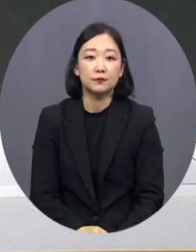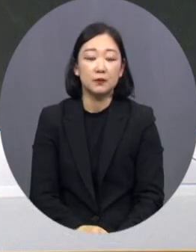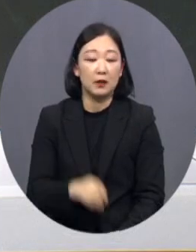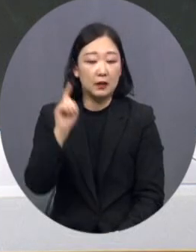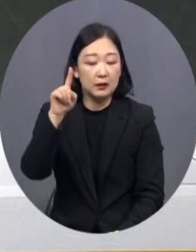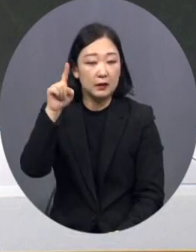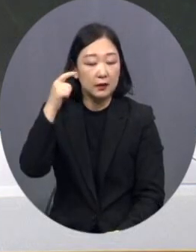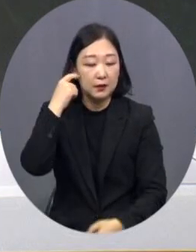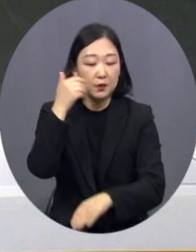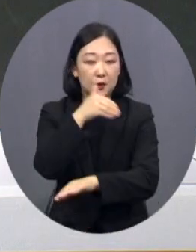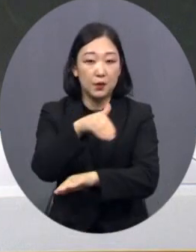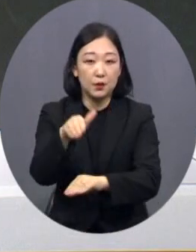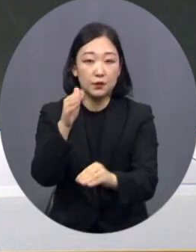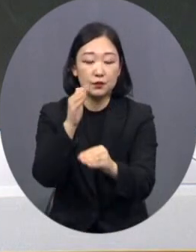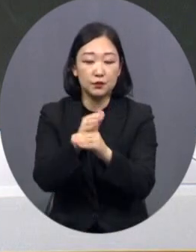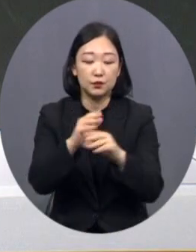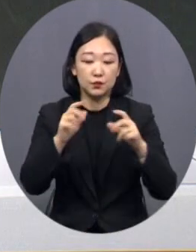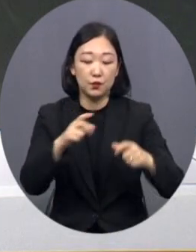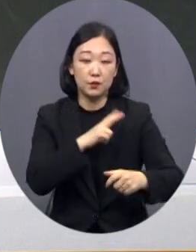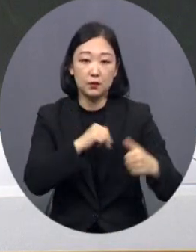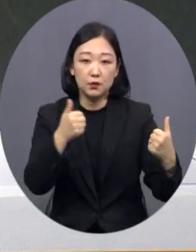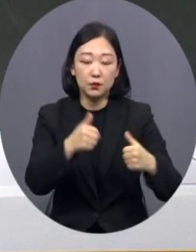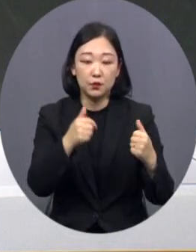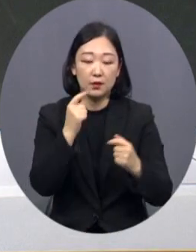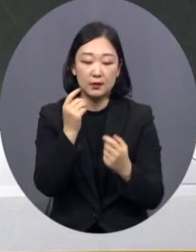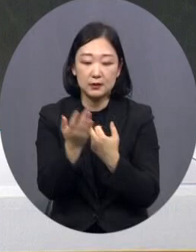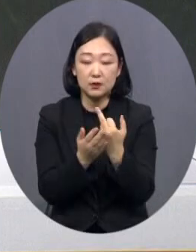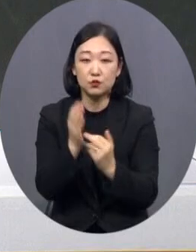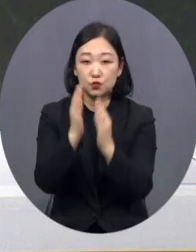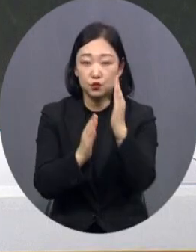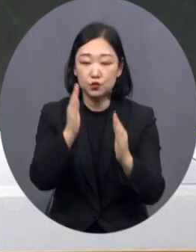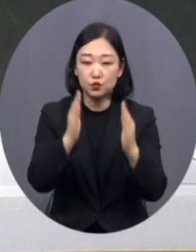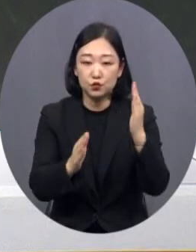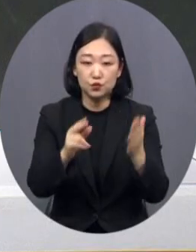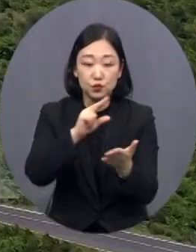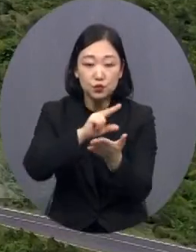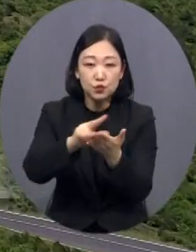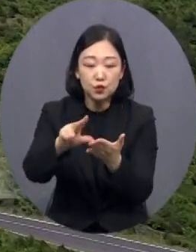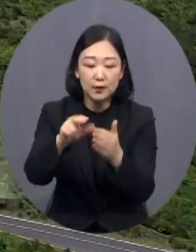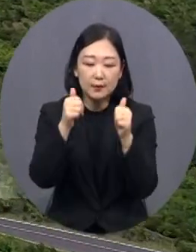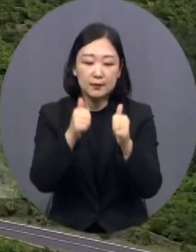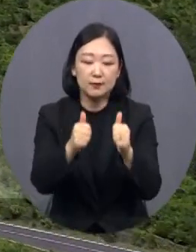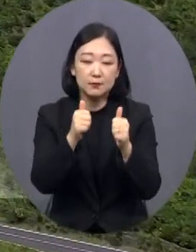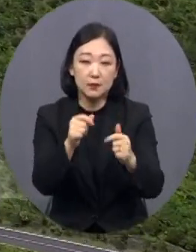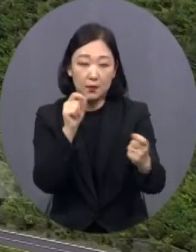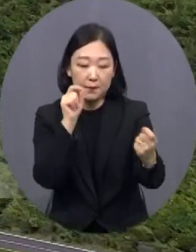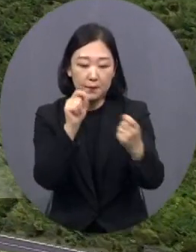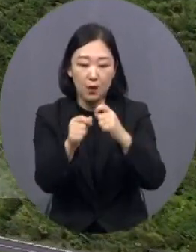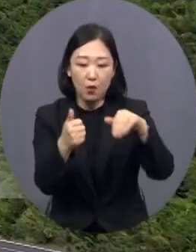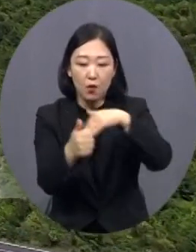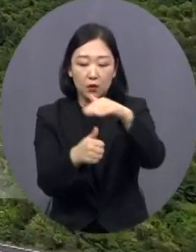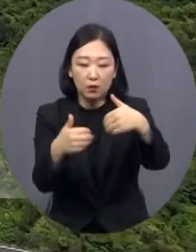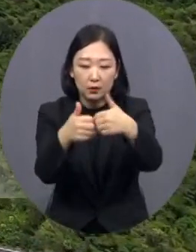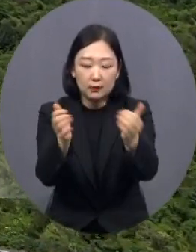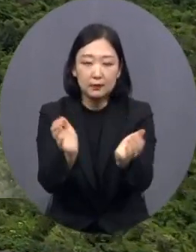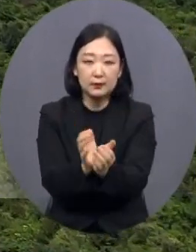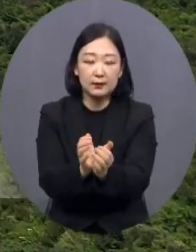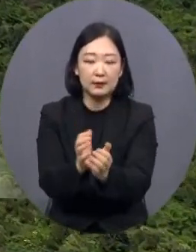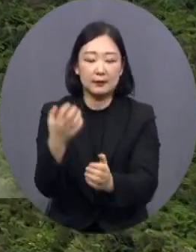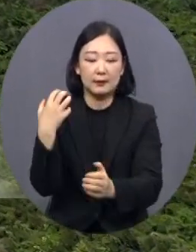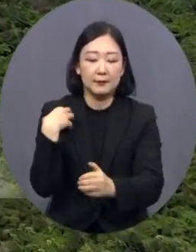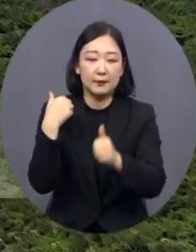내일 예정된 제주도 의회에 고자왈 보전 관리 조례 개정한 심사를 앞두고 환경 단체들의 책임 있는